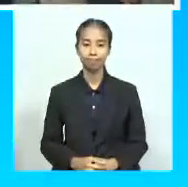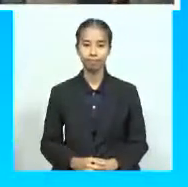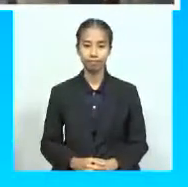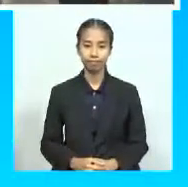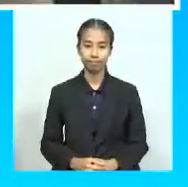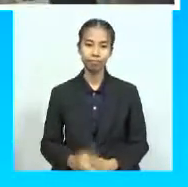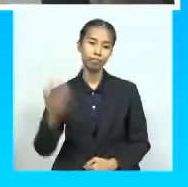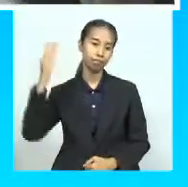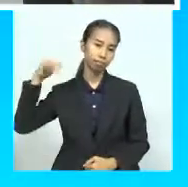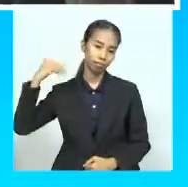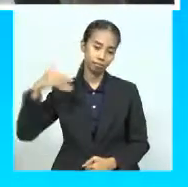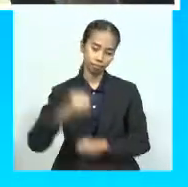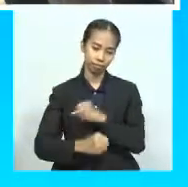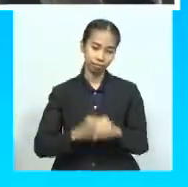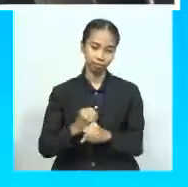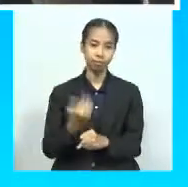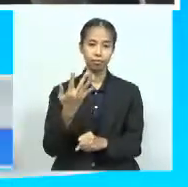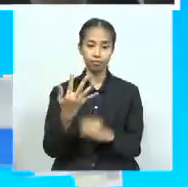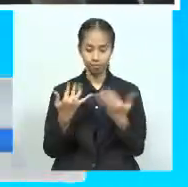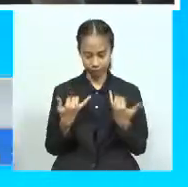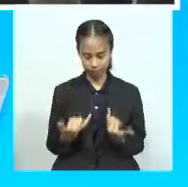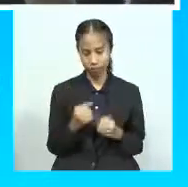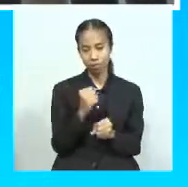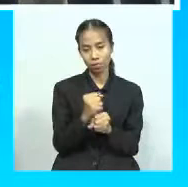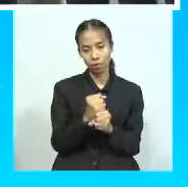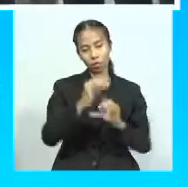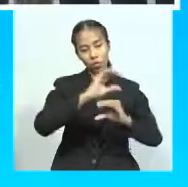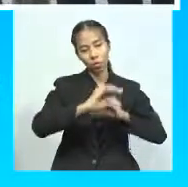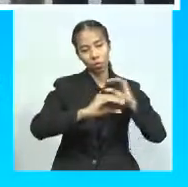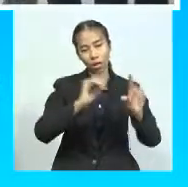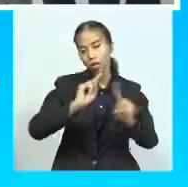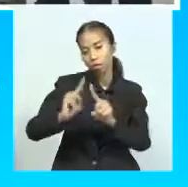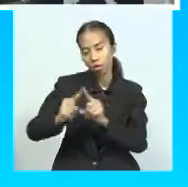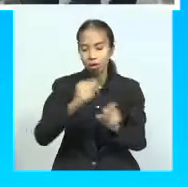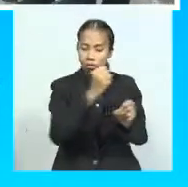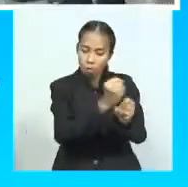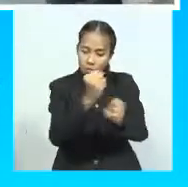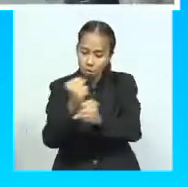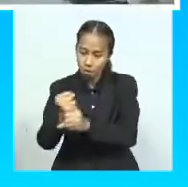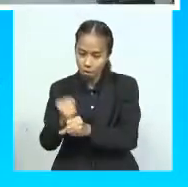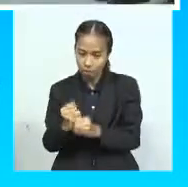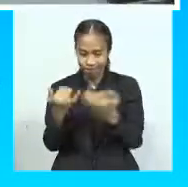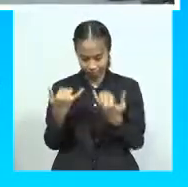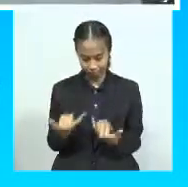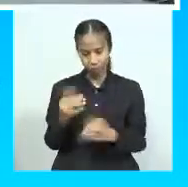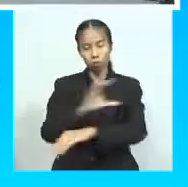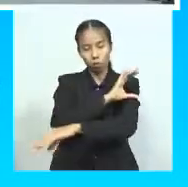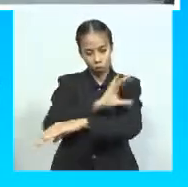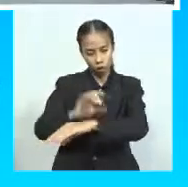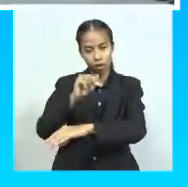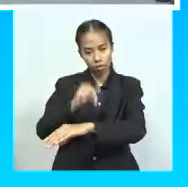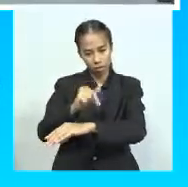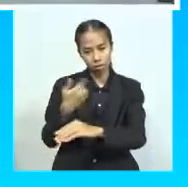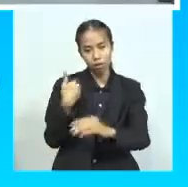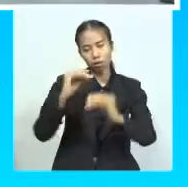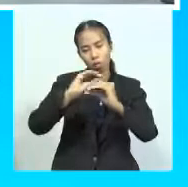5ปีที่ผ่านมานั้นเราก็ได้เร่งรัดดำเนินการโครงการต่างๆเราหยิบรถไฟฟ้าขนส่งมวลชนในกรุงเทพฯประชาชนจำนวน15โ